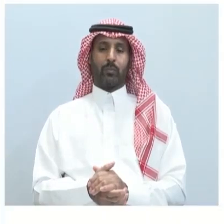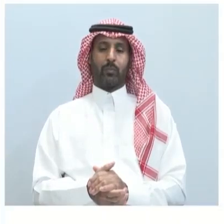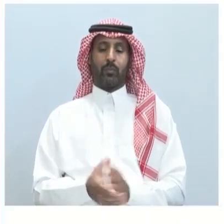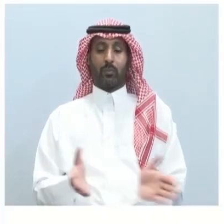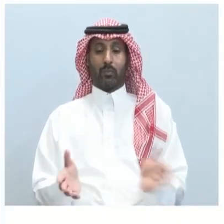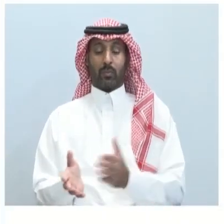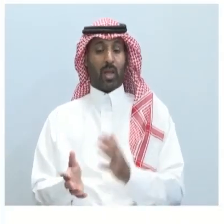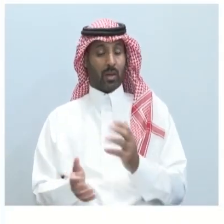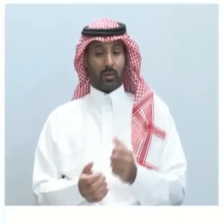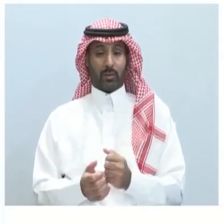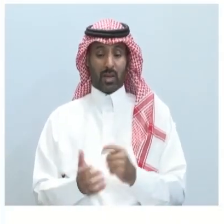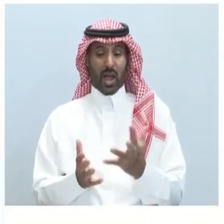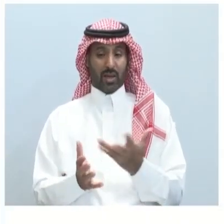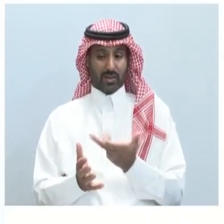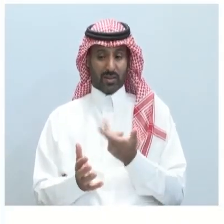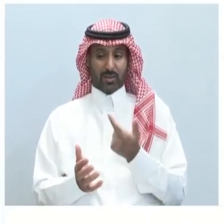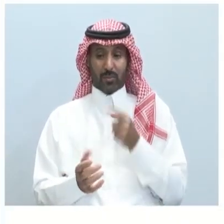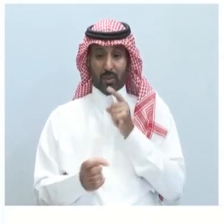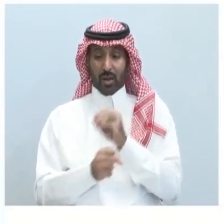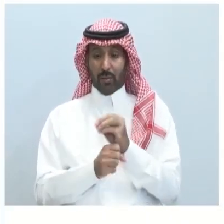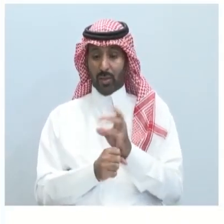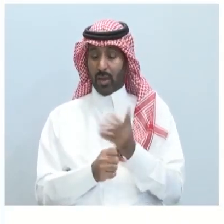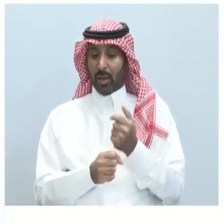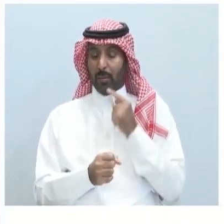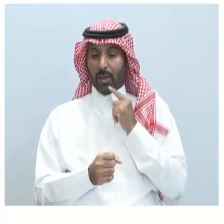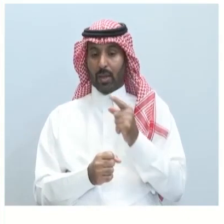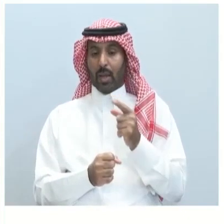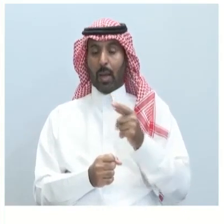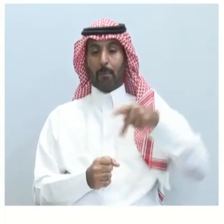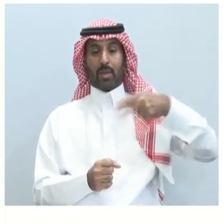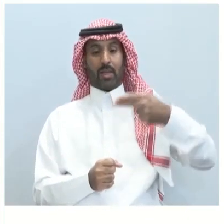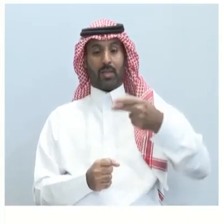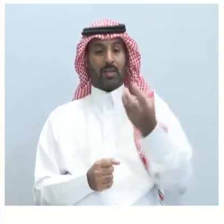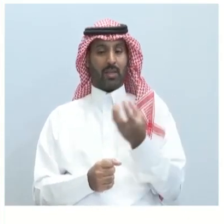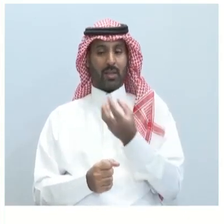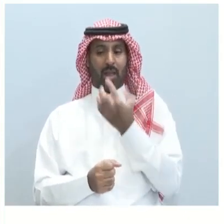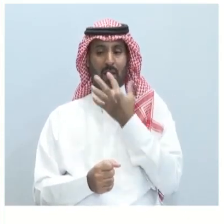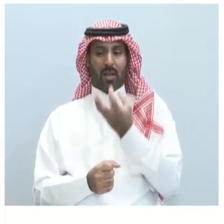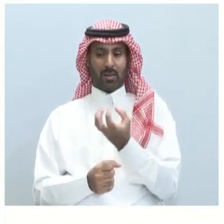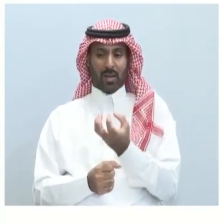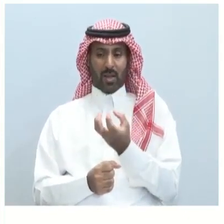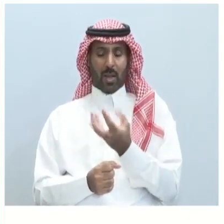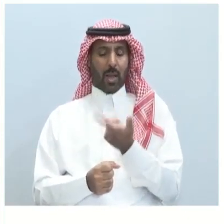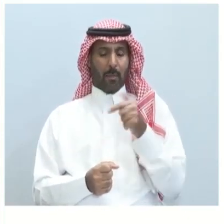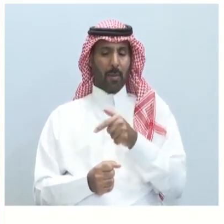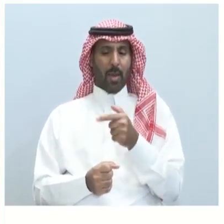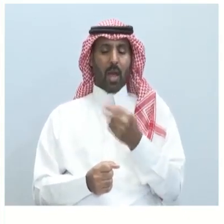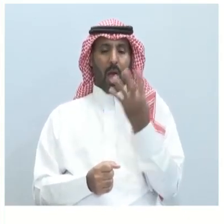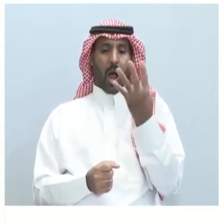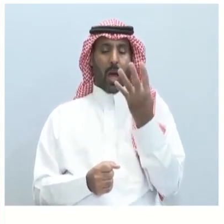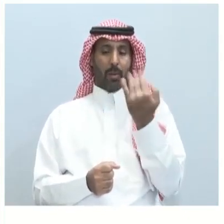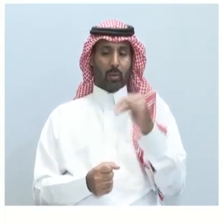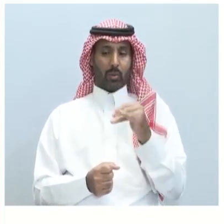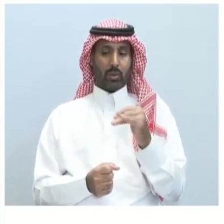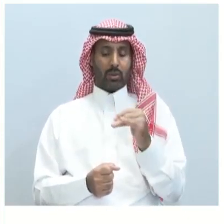بعد ذلك احسب اذا علمت ان قيمه البي اتش لحبه طماطم تساوي اربعه ونصف تقريبا